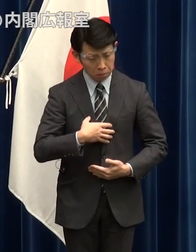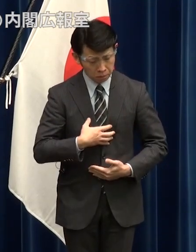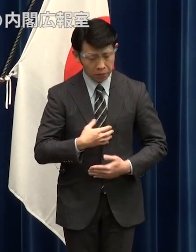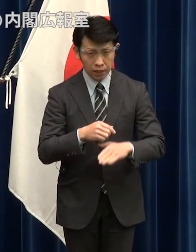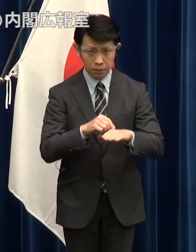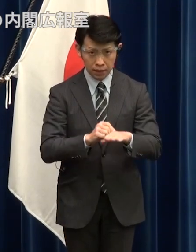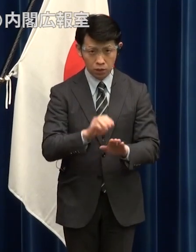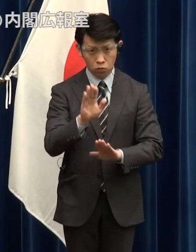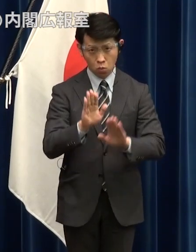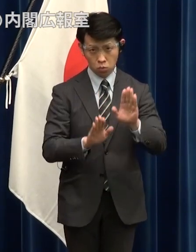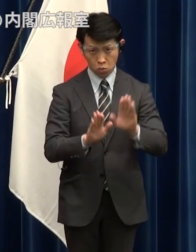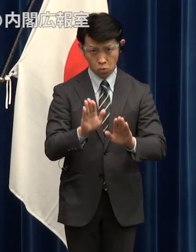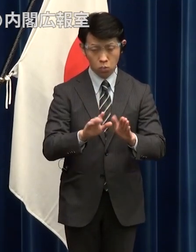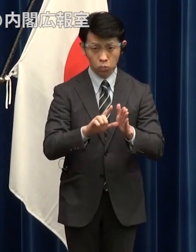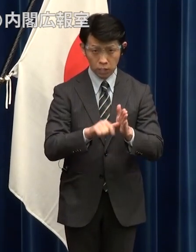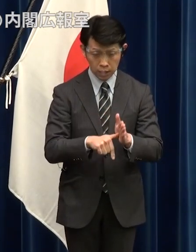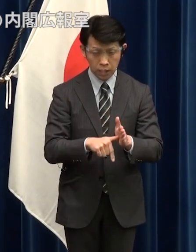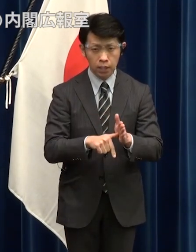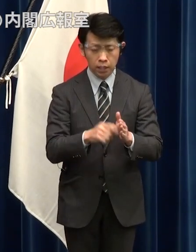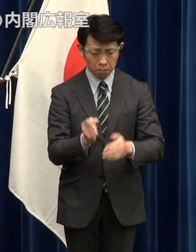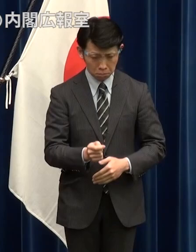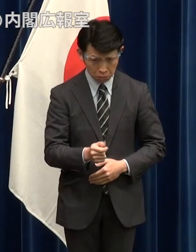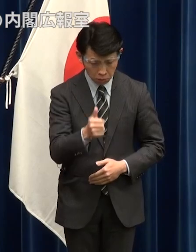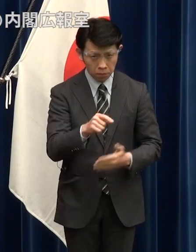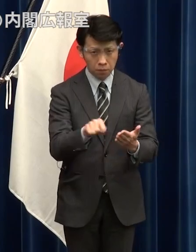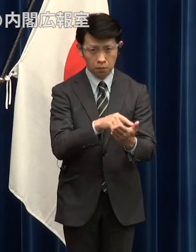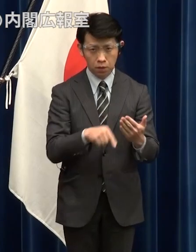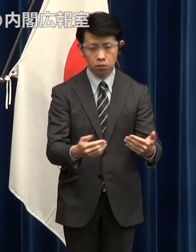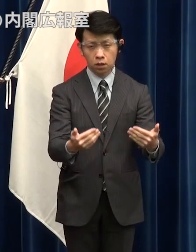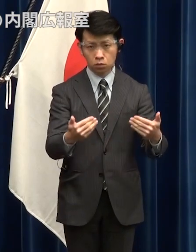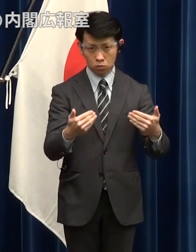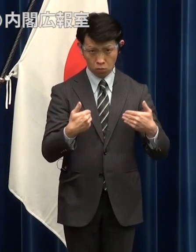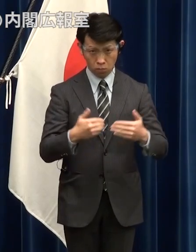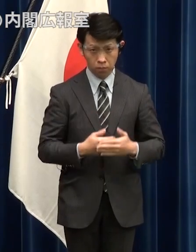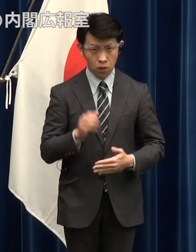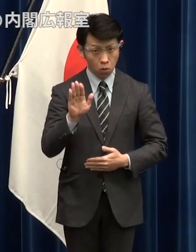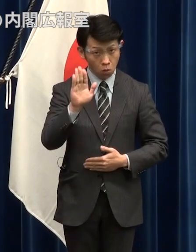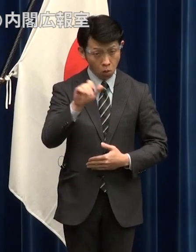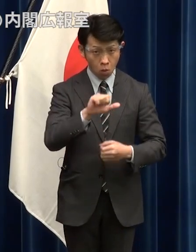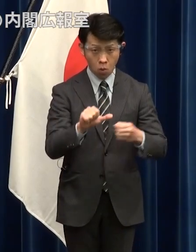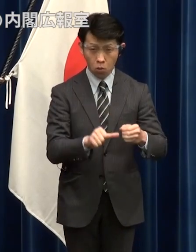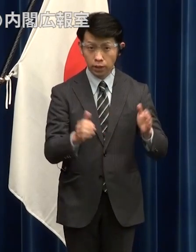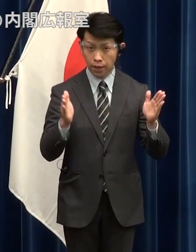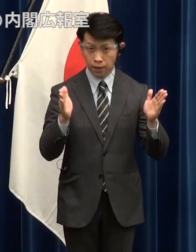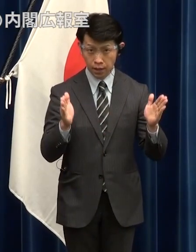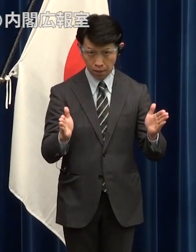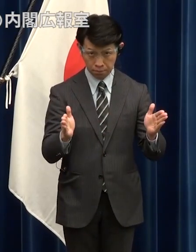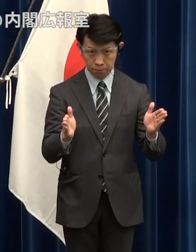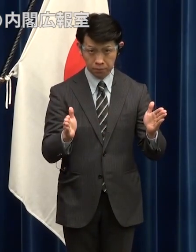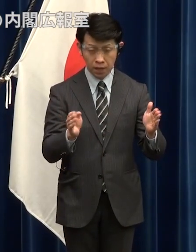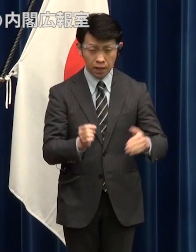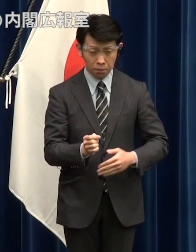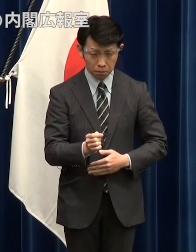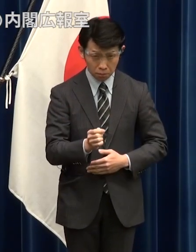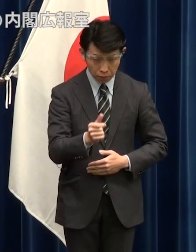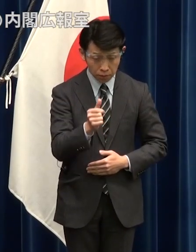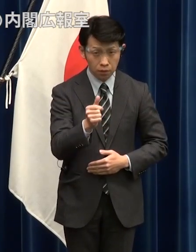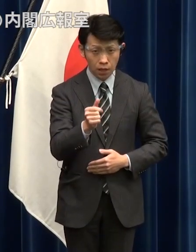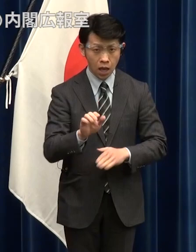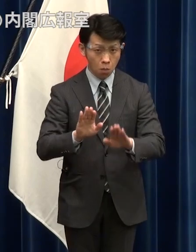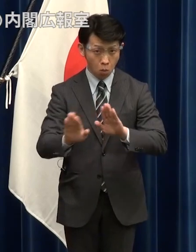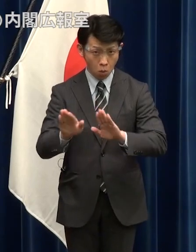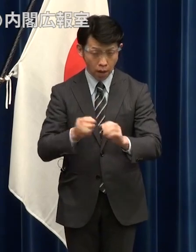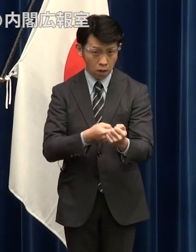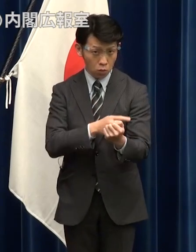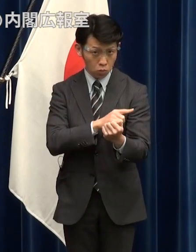の猶予もない待ったなしの課題です。今後5年間で緊急的に防衛力